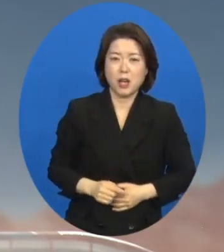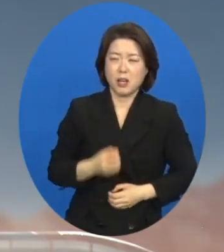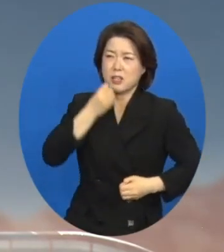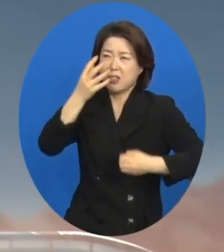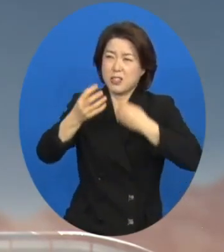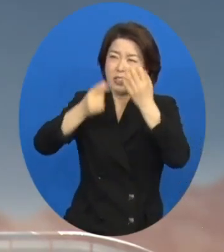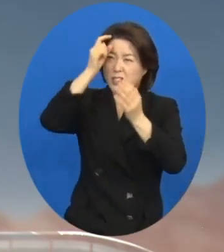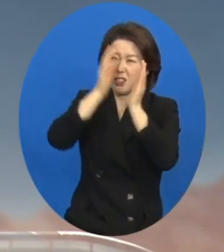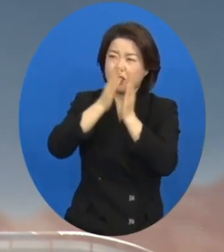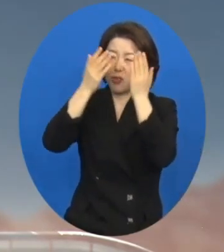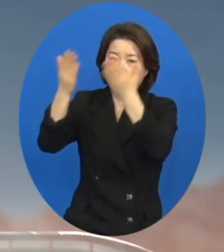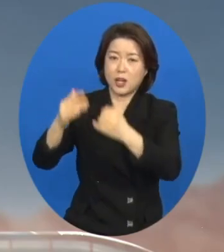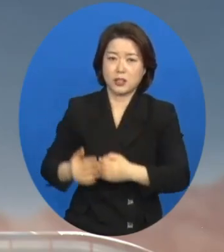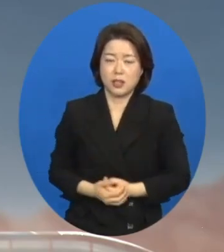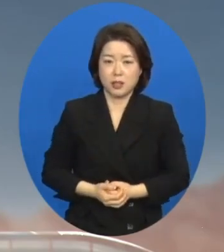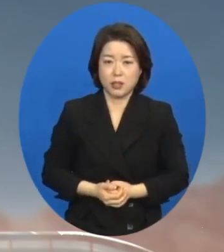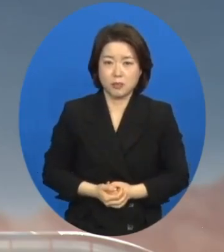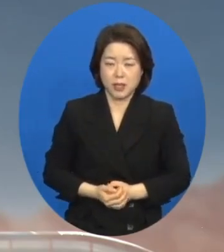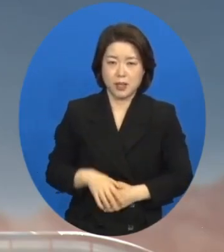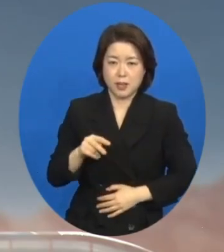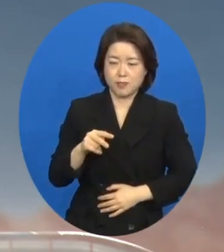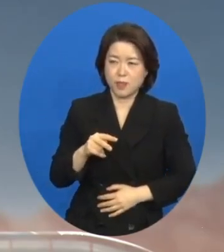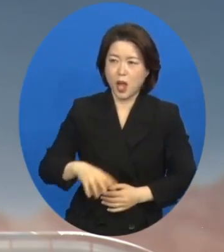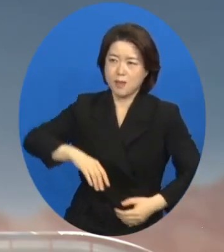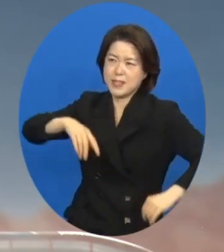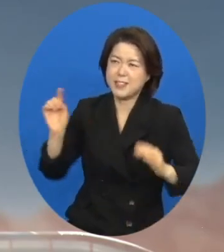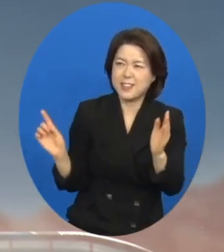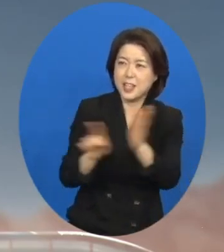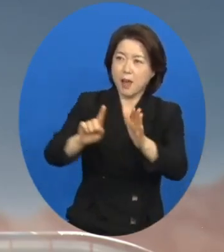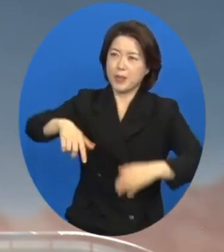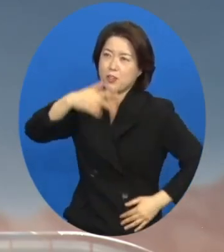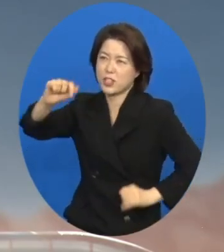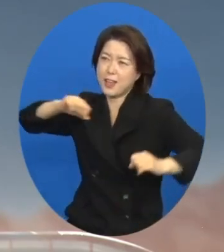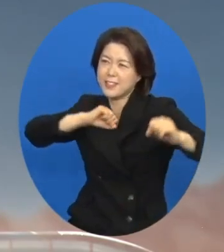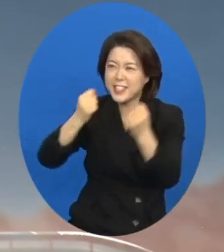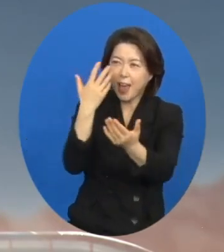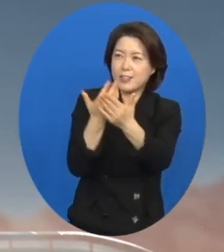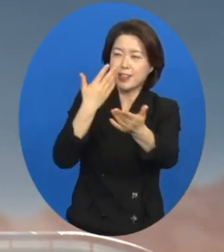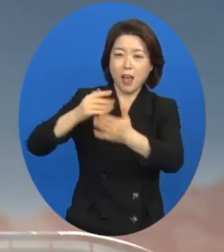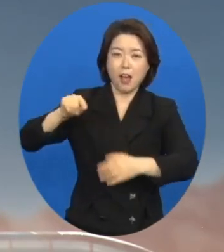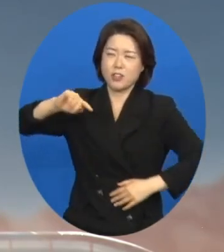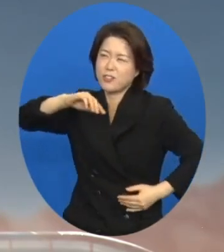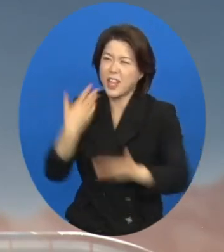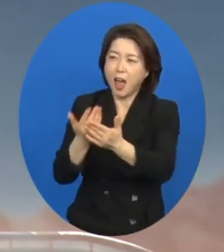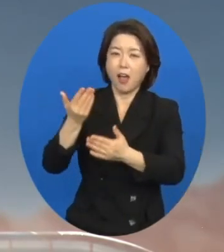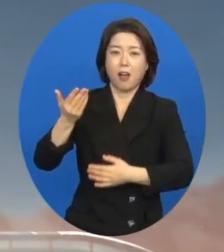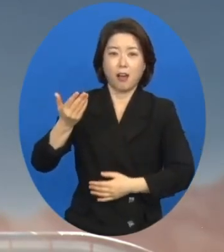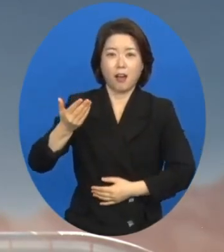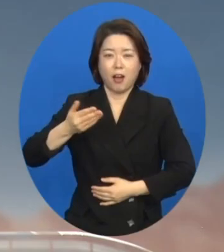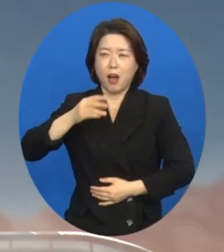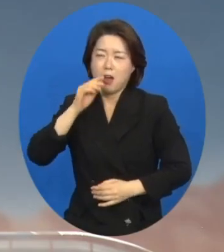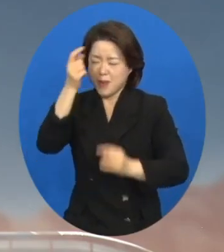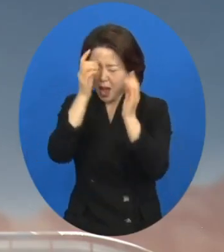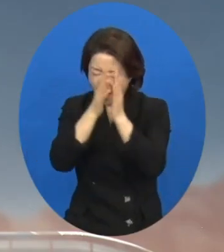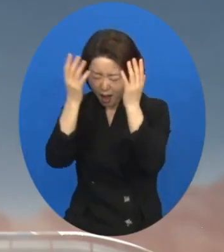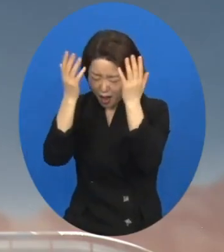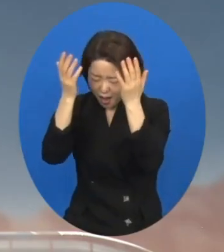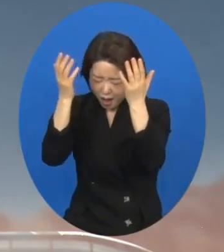기도할 때는 이제 쌍시온 나오는 그 발음이 남아야 합니다. 미쉬입니다. 주 역사해 주시, 주시 이러면서 이렇게 슉슉거리면서 기도를